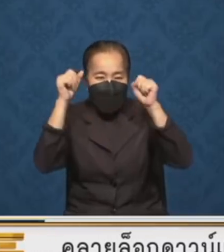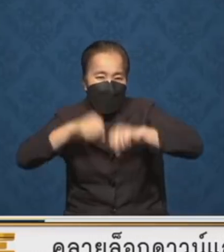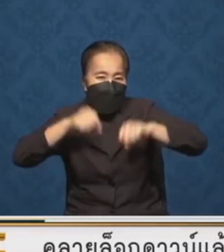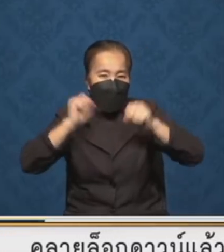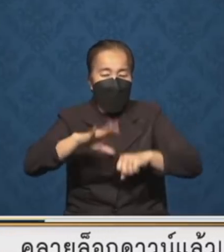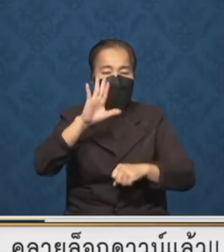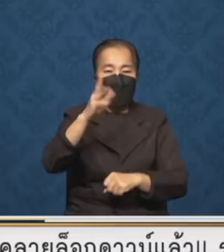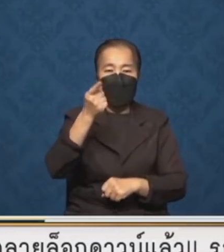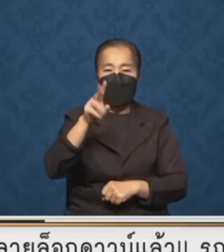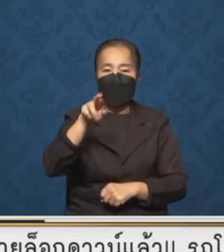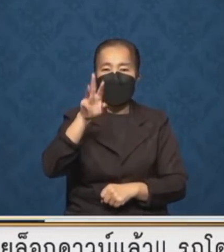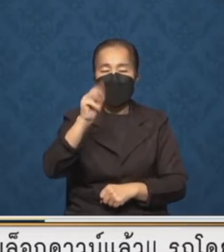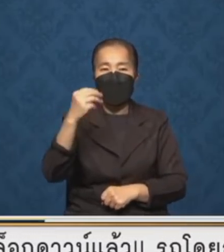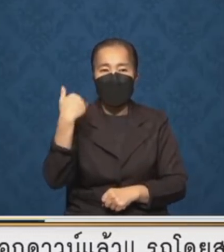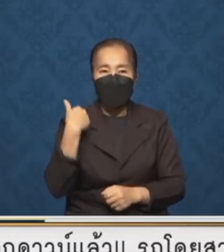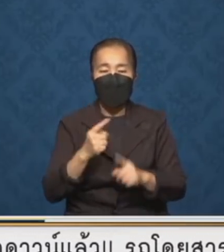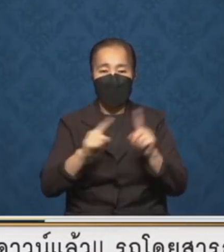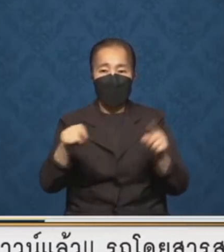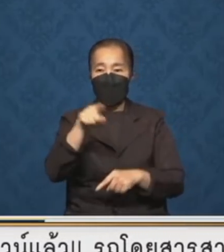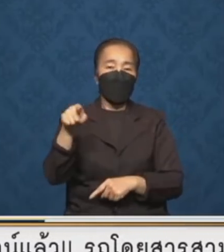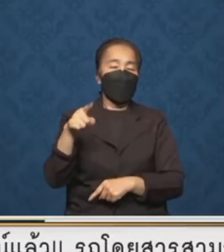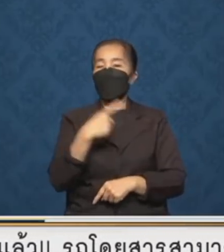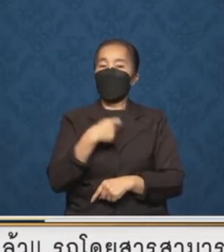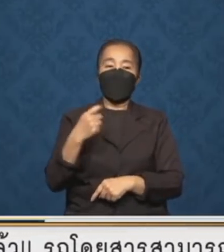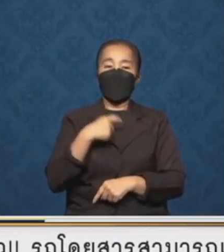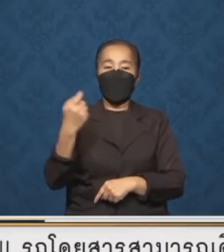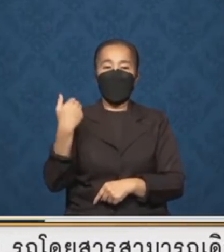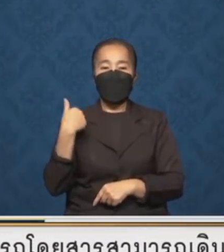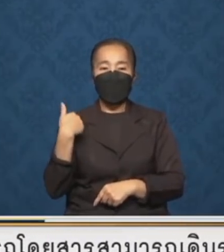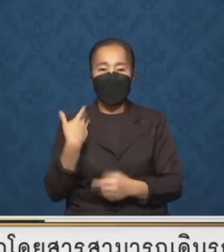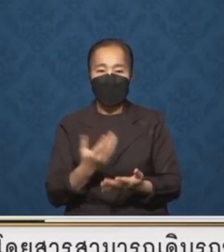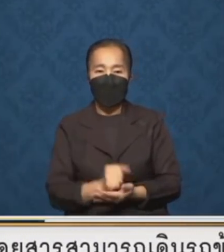ม.แต่เพื่อนไม่เล่นด้วยครับบอกไปเล่นตรงนู้น